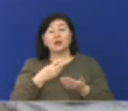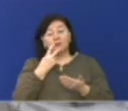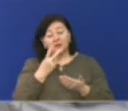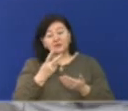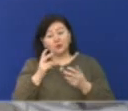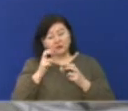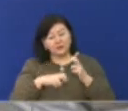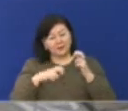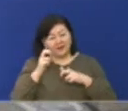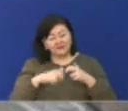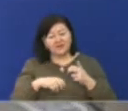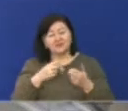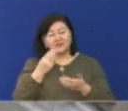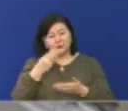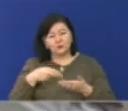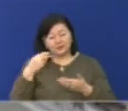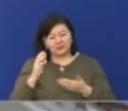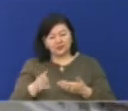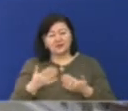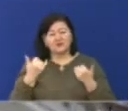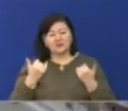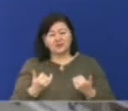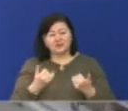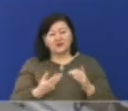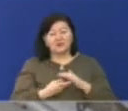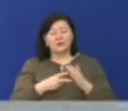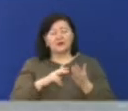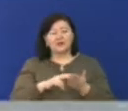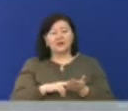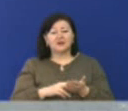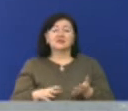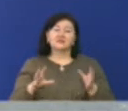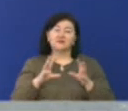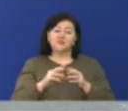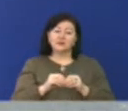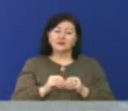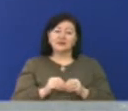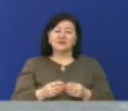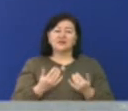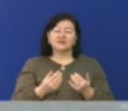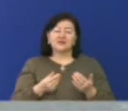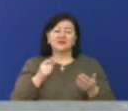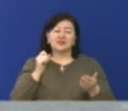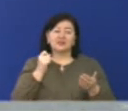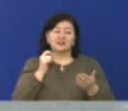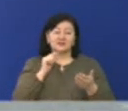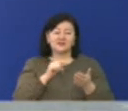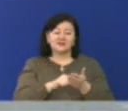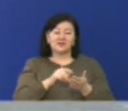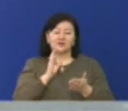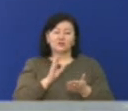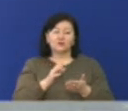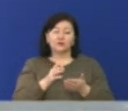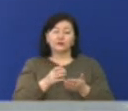из Костанная. Данный проект будет реализован совместно с семейскими специалистами. На эти цели, помимо бюджетных средств, будут